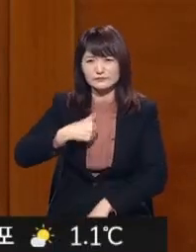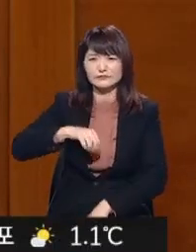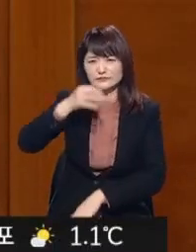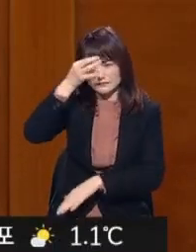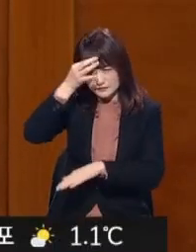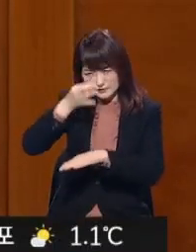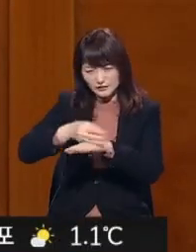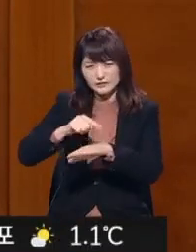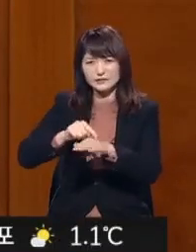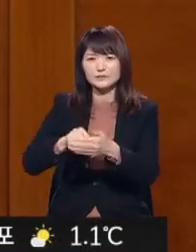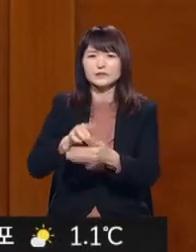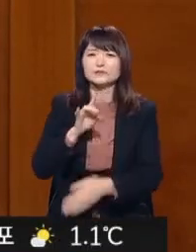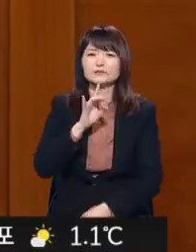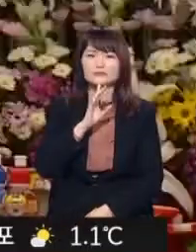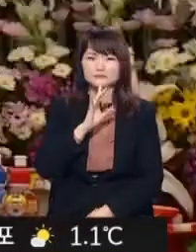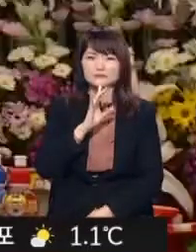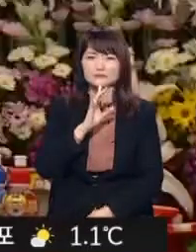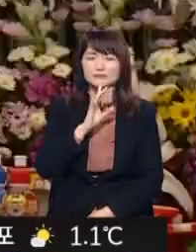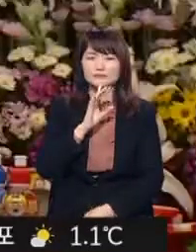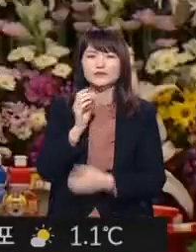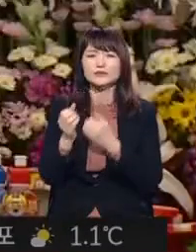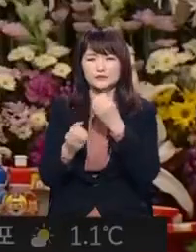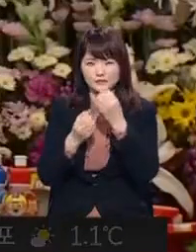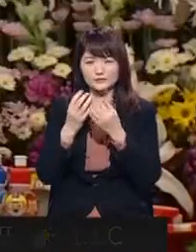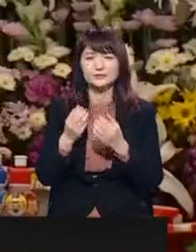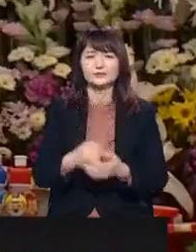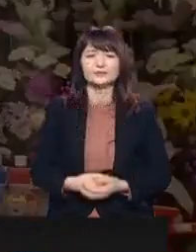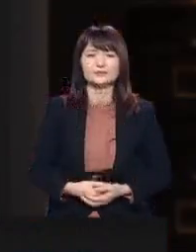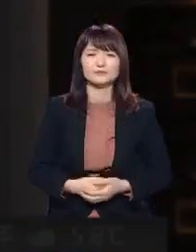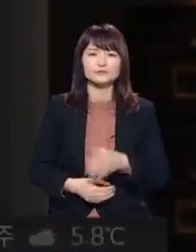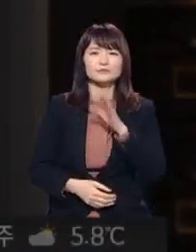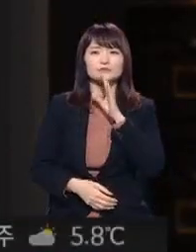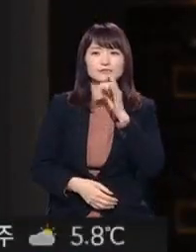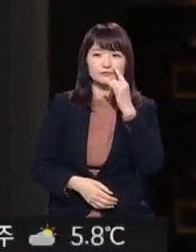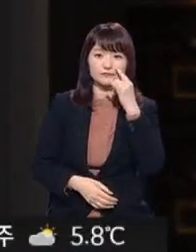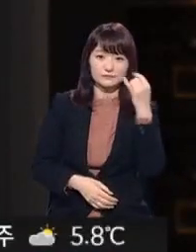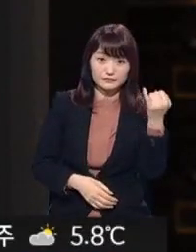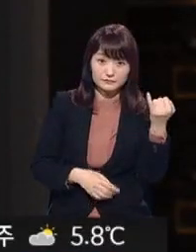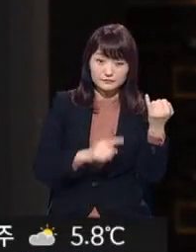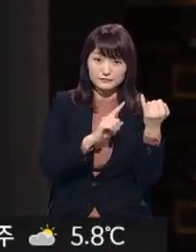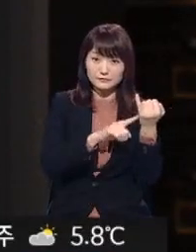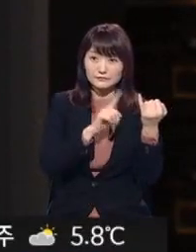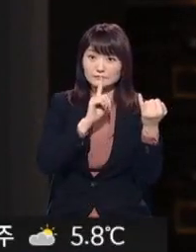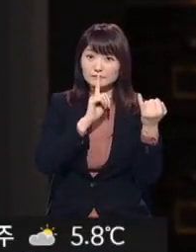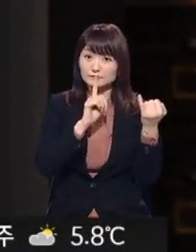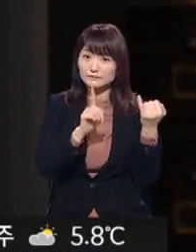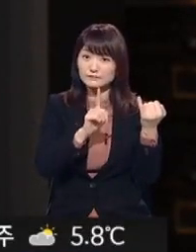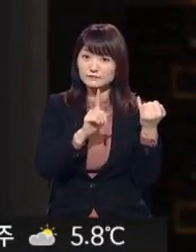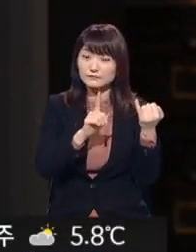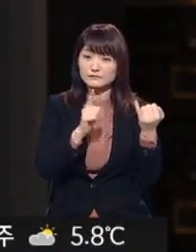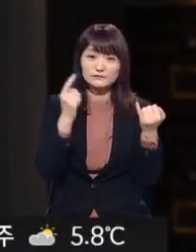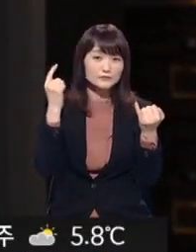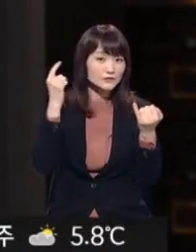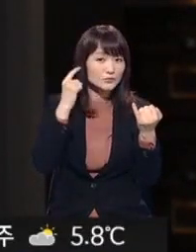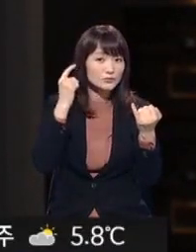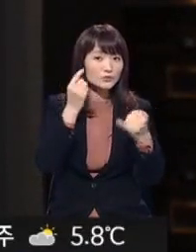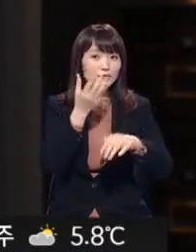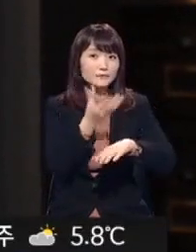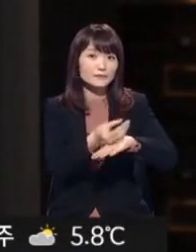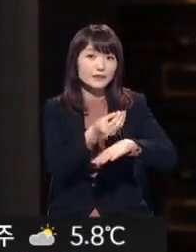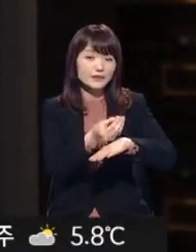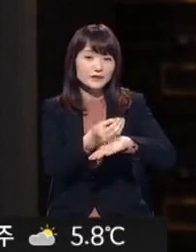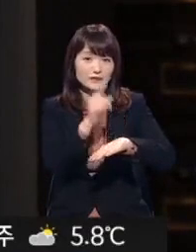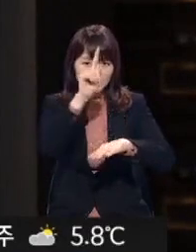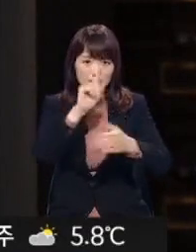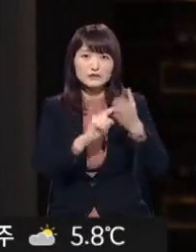미안한 마음뿐이다라고 토론을 했습니다 친모는이 주장을 뒷받침할 음성 녹음 파일